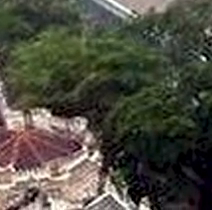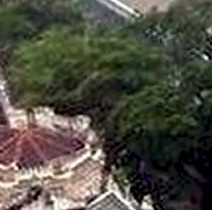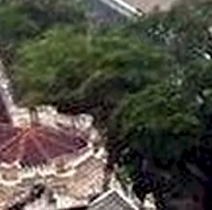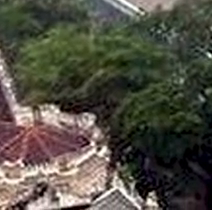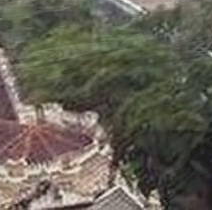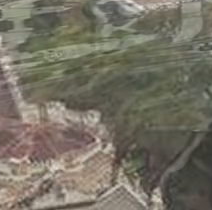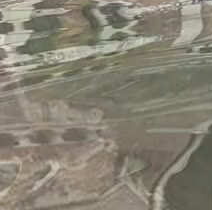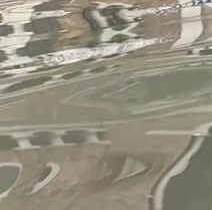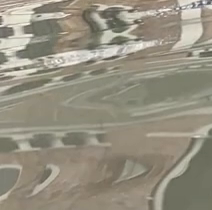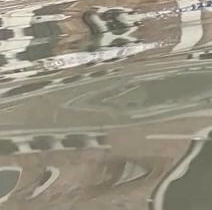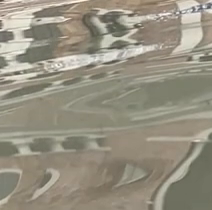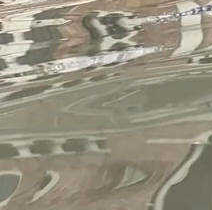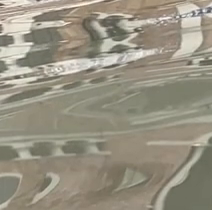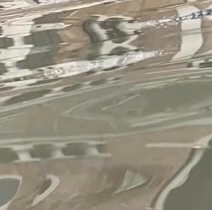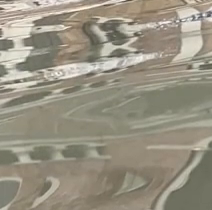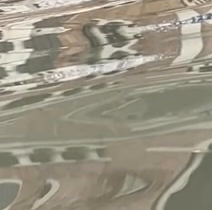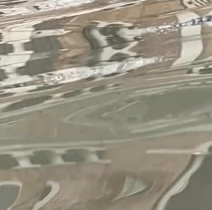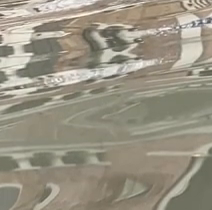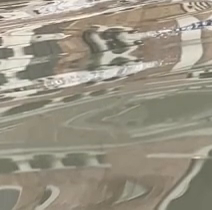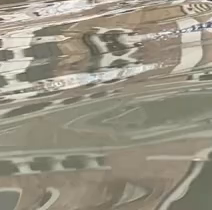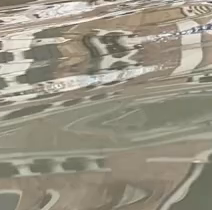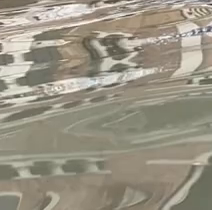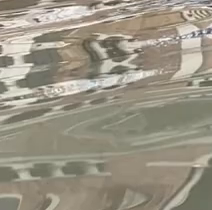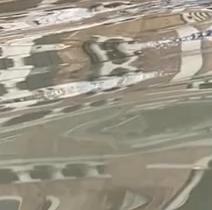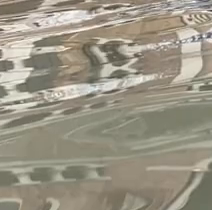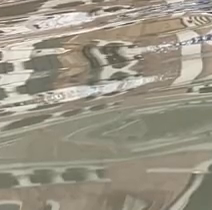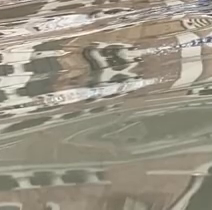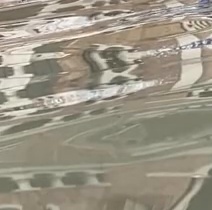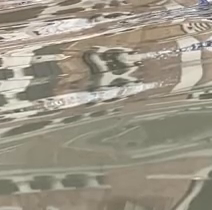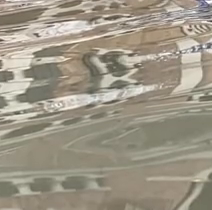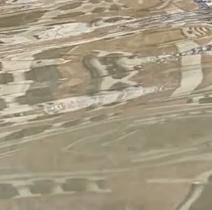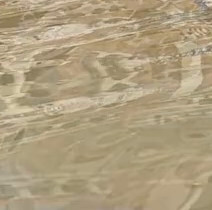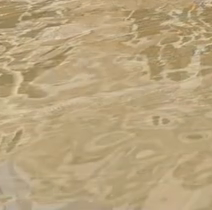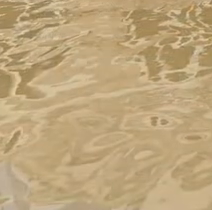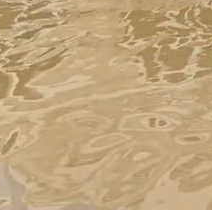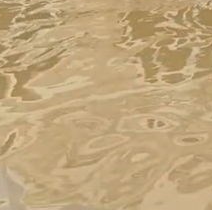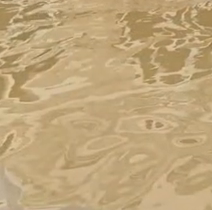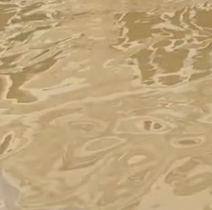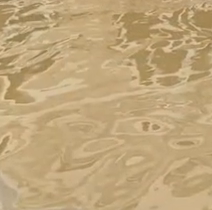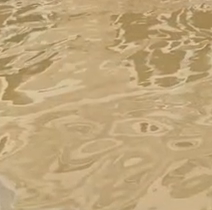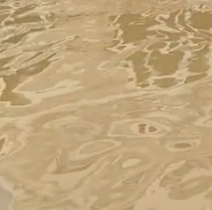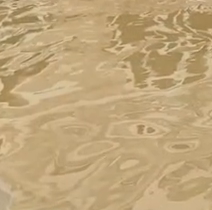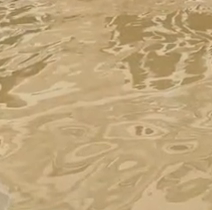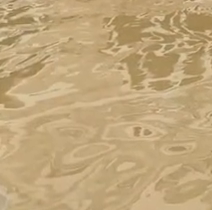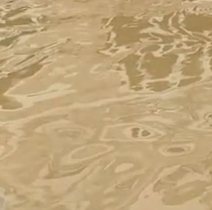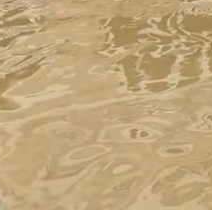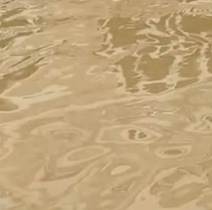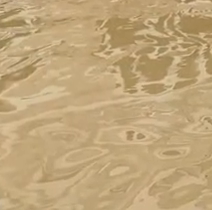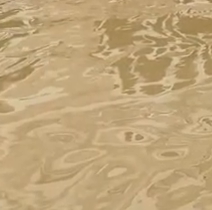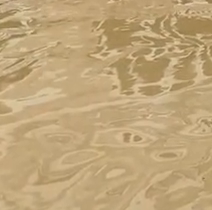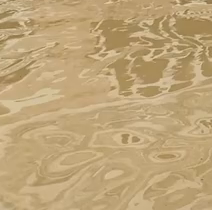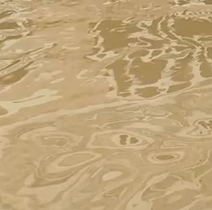RM83.62 juta, merangkumi pemulihan sungai, pemeliharaan sungai, kerja-kerja kecemasan luar jangka,